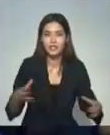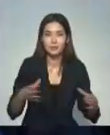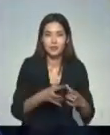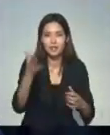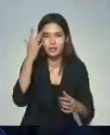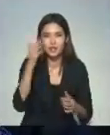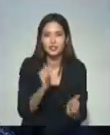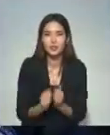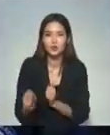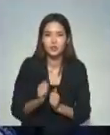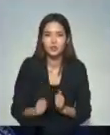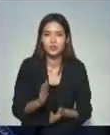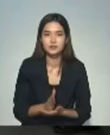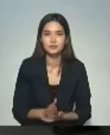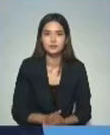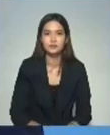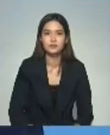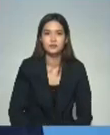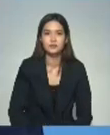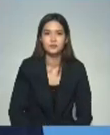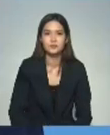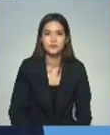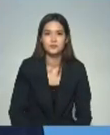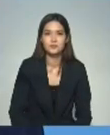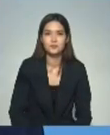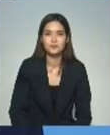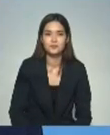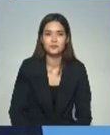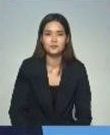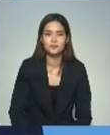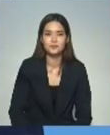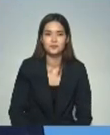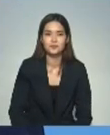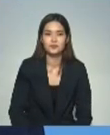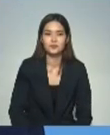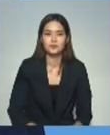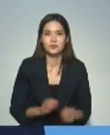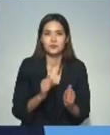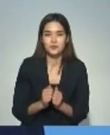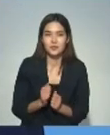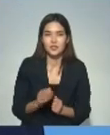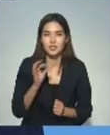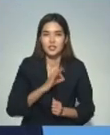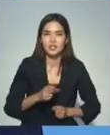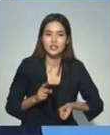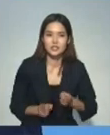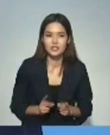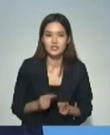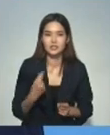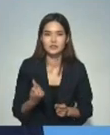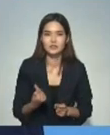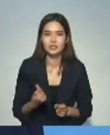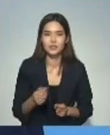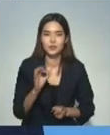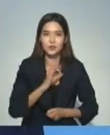партийцы намерены проводить регулярно. Мероприятие организовано в рамках привития детям